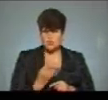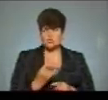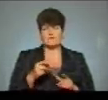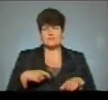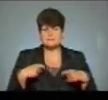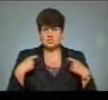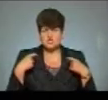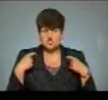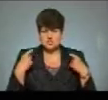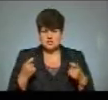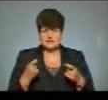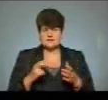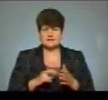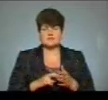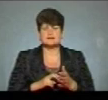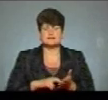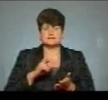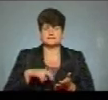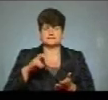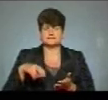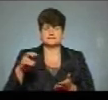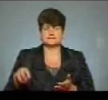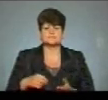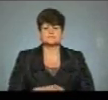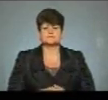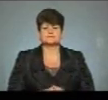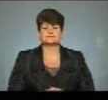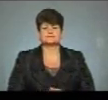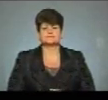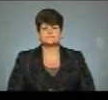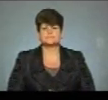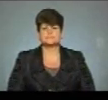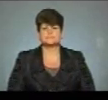долає дистанцію, застрибує в перший обруч, перестрибує.